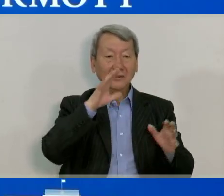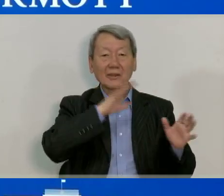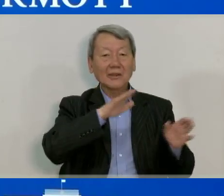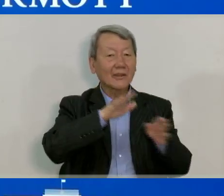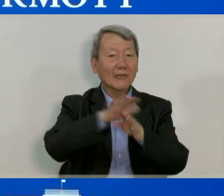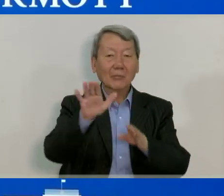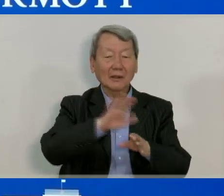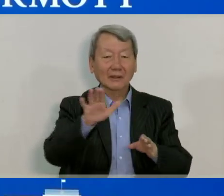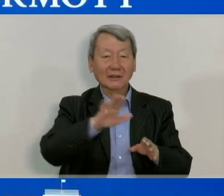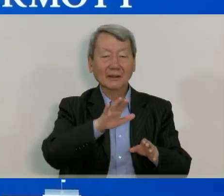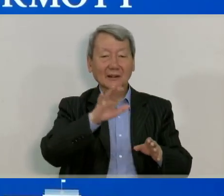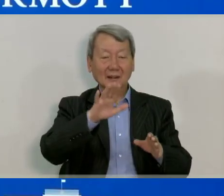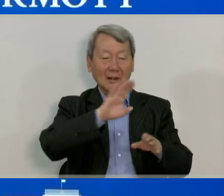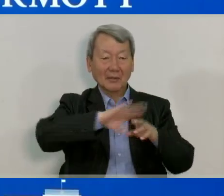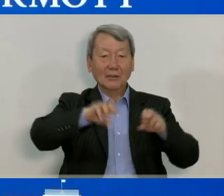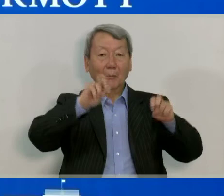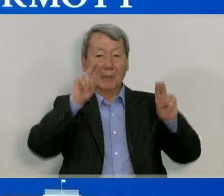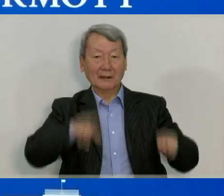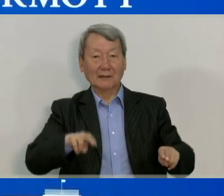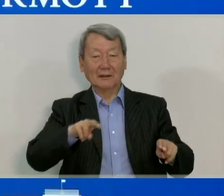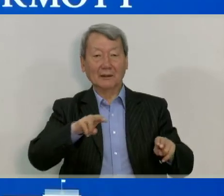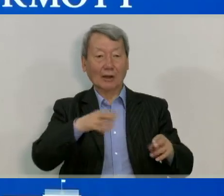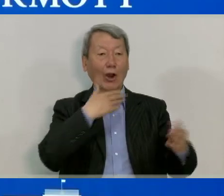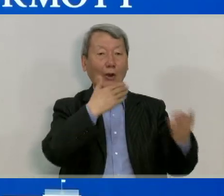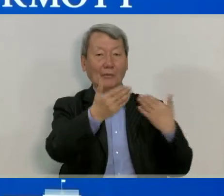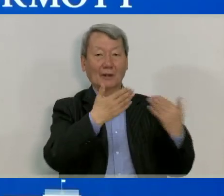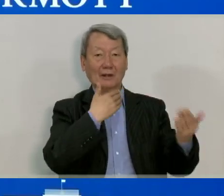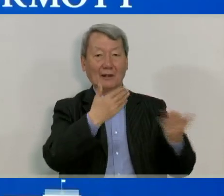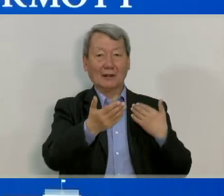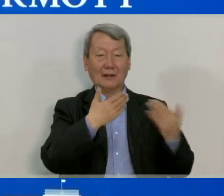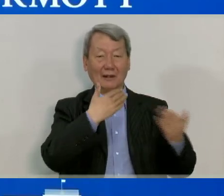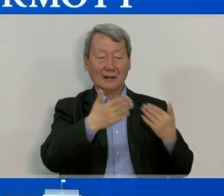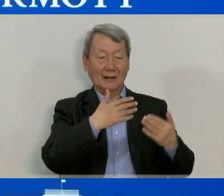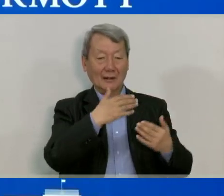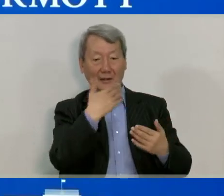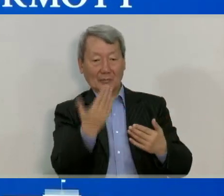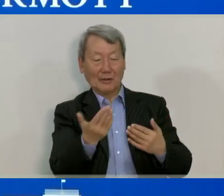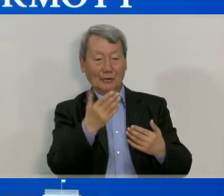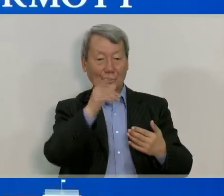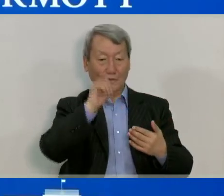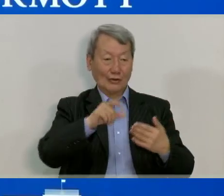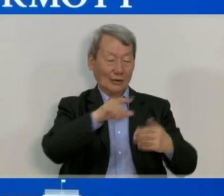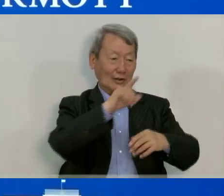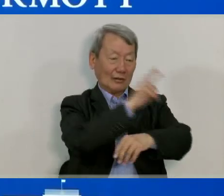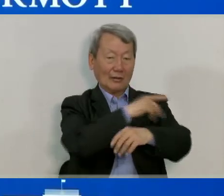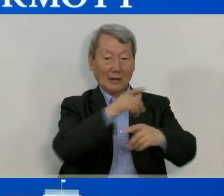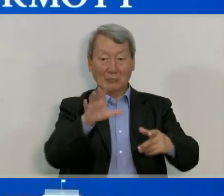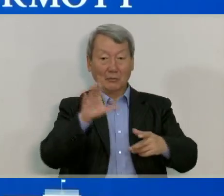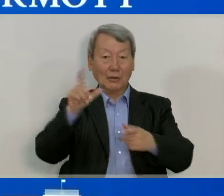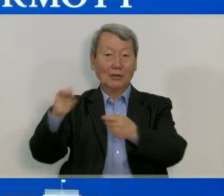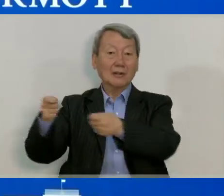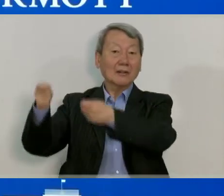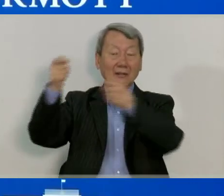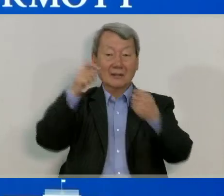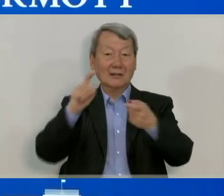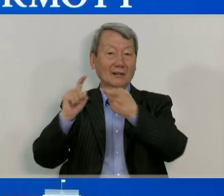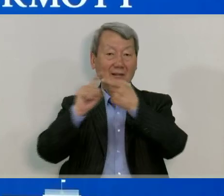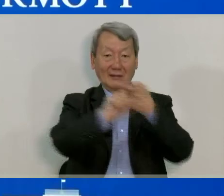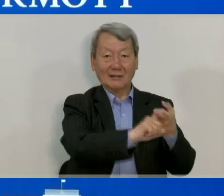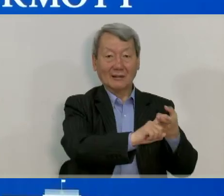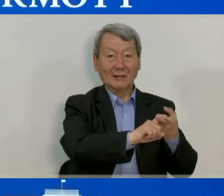необеспечение безопасного общения. Вот. И был занос, видать,